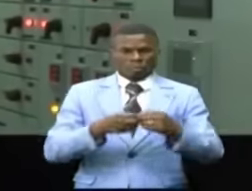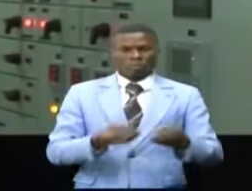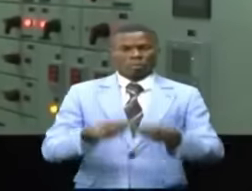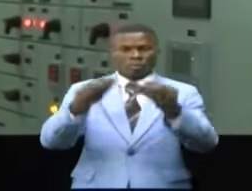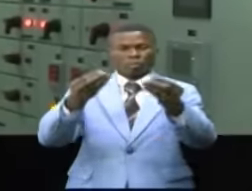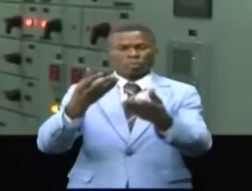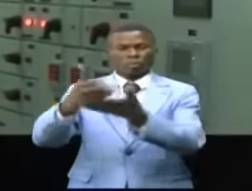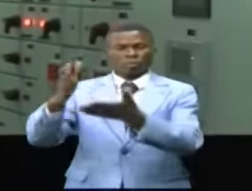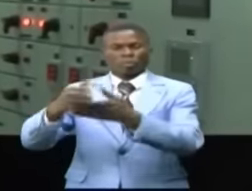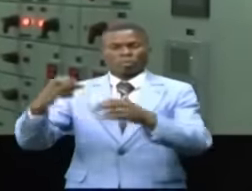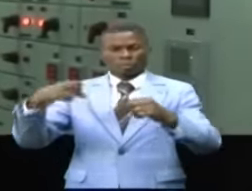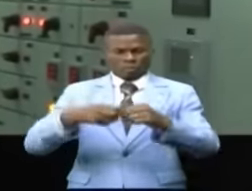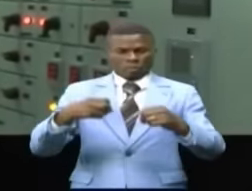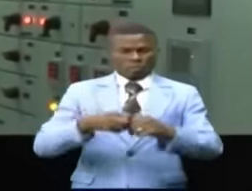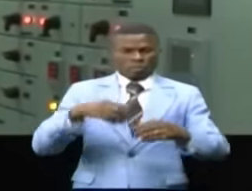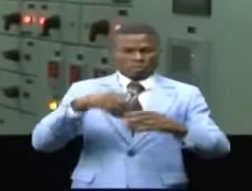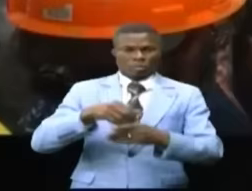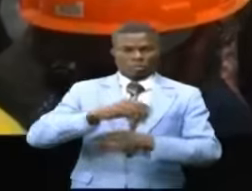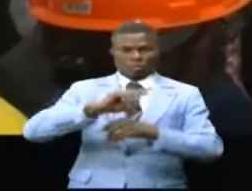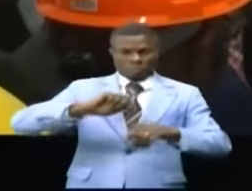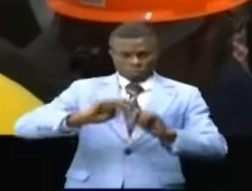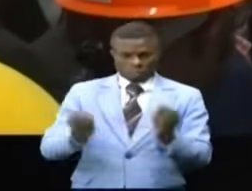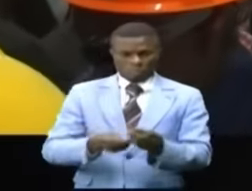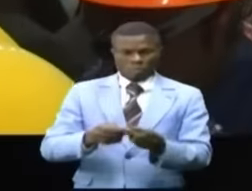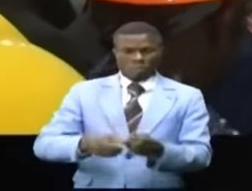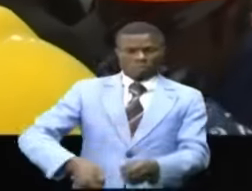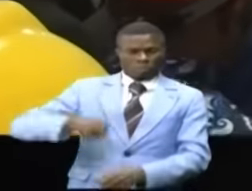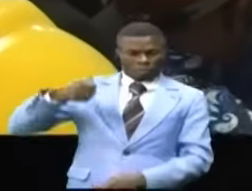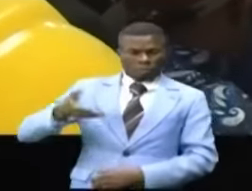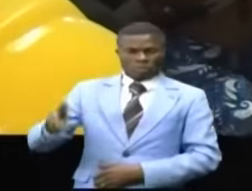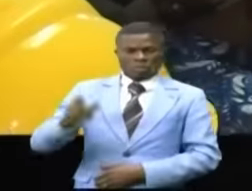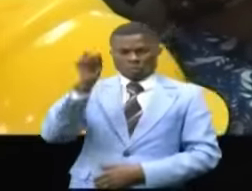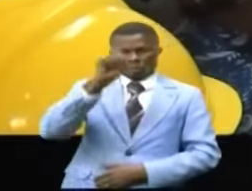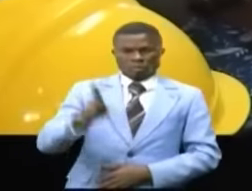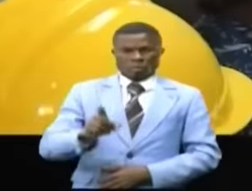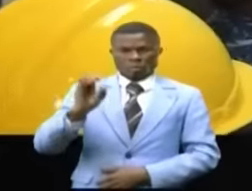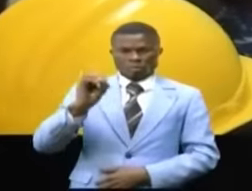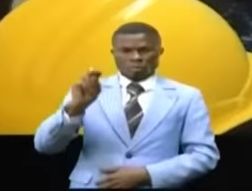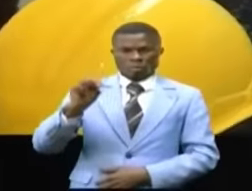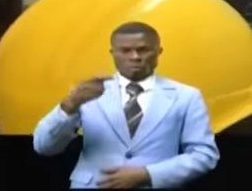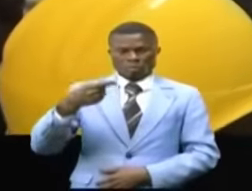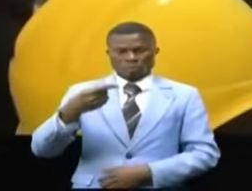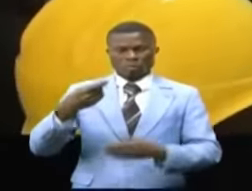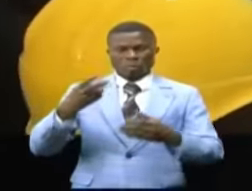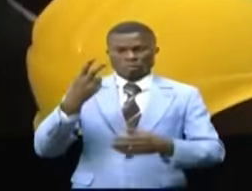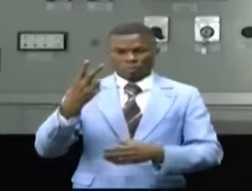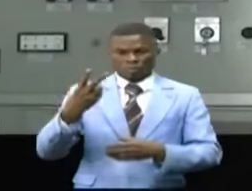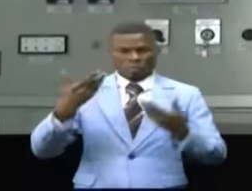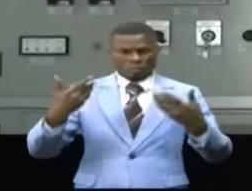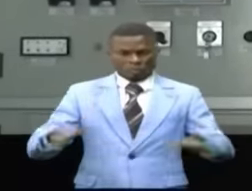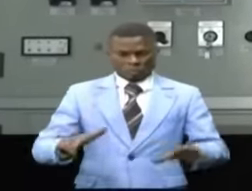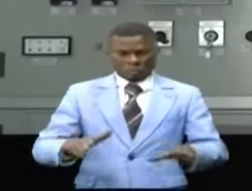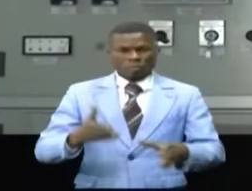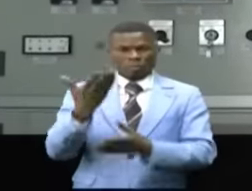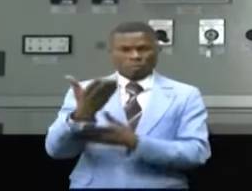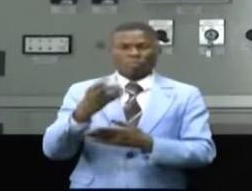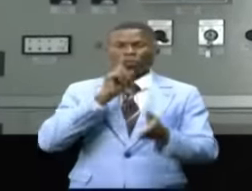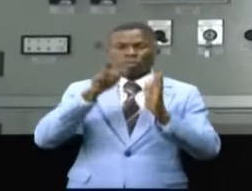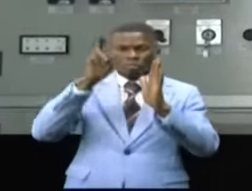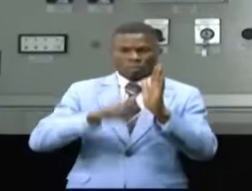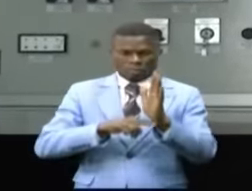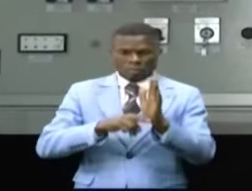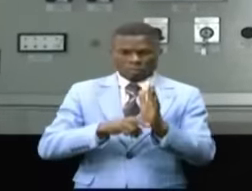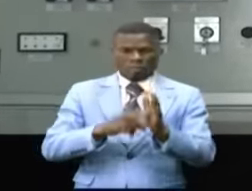l'énergie électrique produite dans la centrale hydroélectrique de Zongo 2, touche à leur fin, d'où l'appel d'essais parlementaires à plus